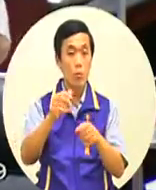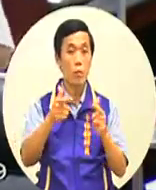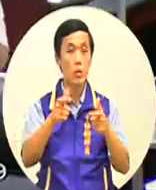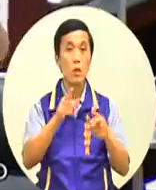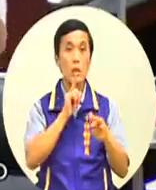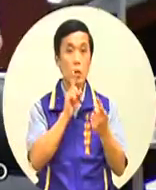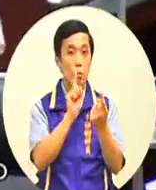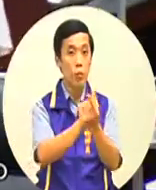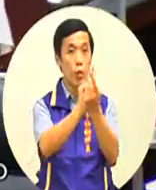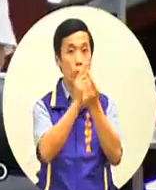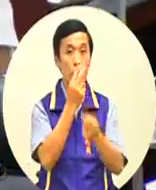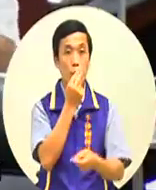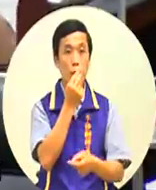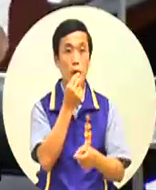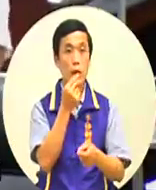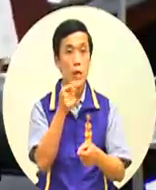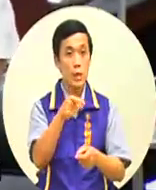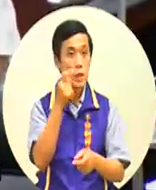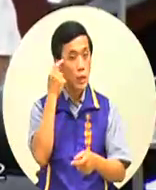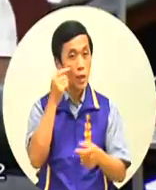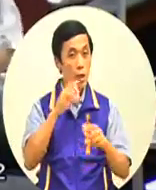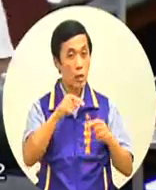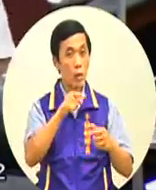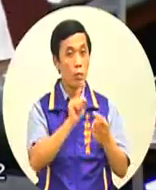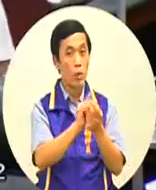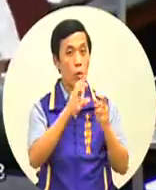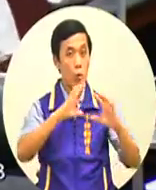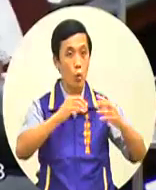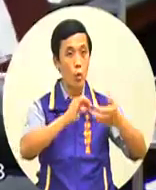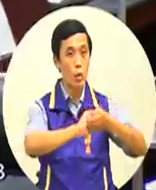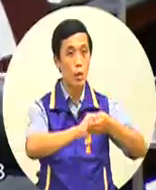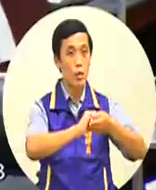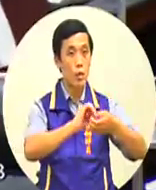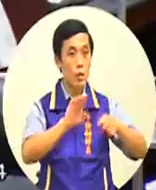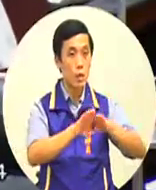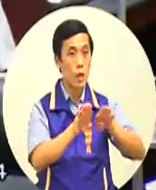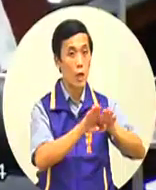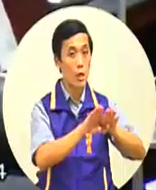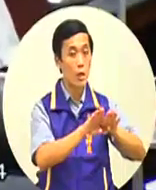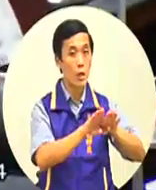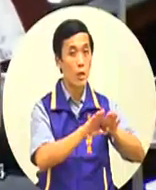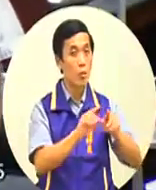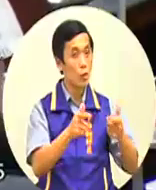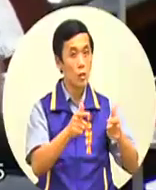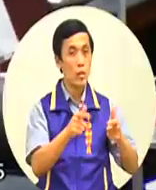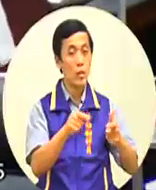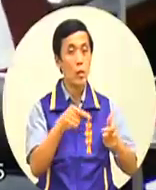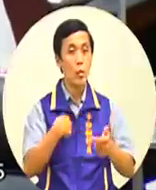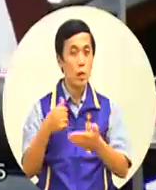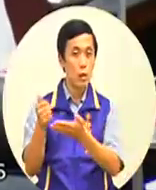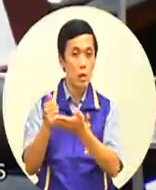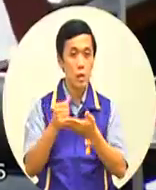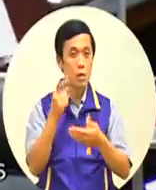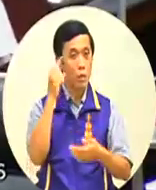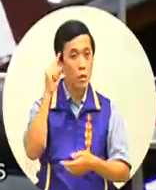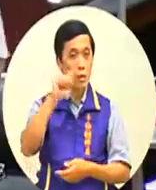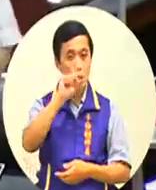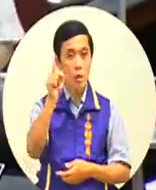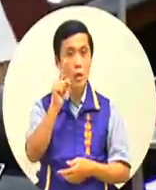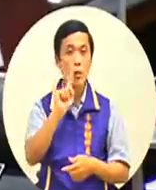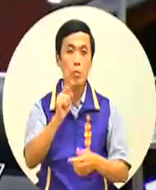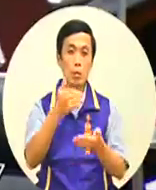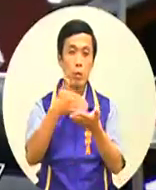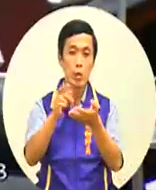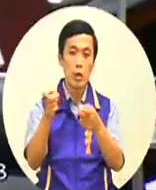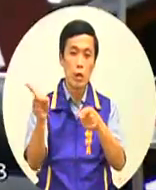拜。里面有国定假日，我搁爱加班了哩，又不是啊，我都请你去讲你啊，为什么还要双倍给你？我